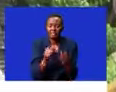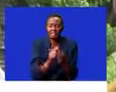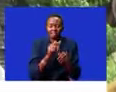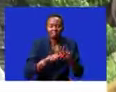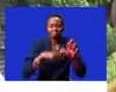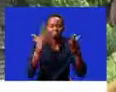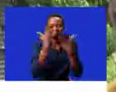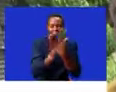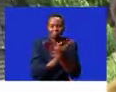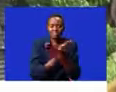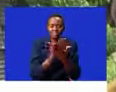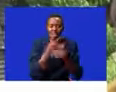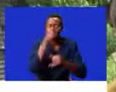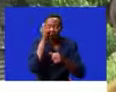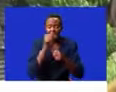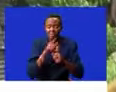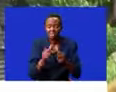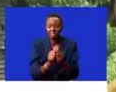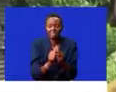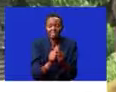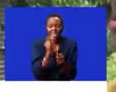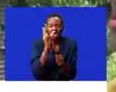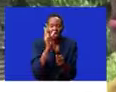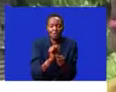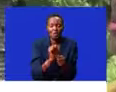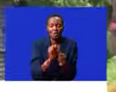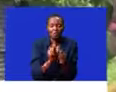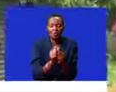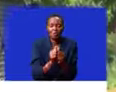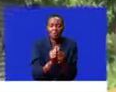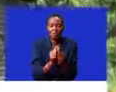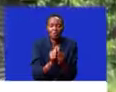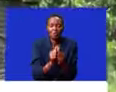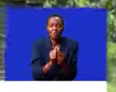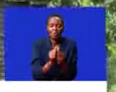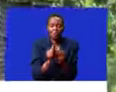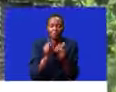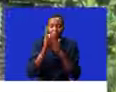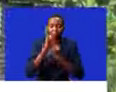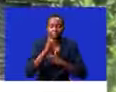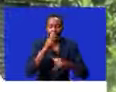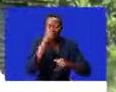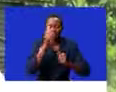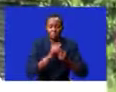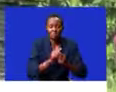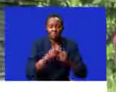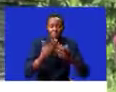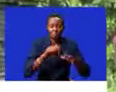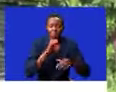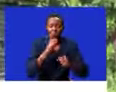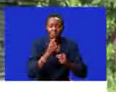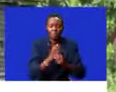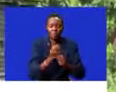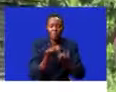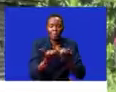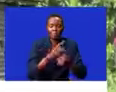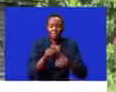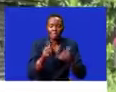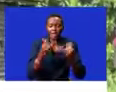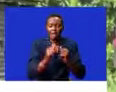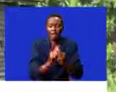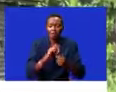otieno nikech kanyo en kama kama ji ok time ohala. Koro yot ne jok